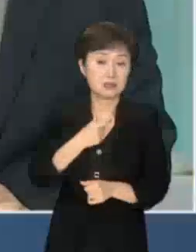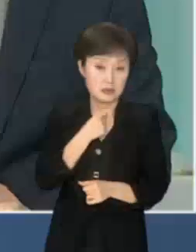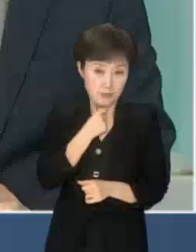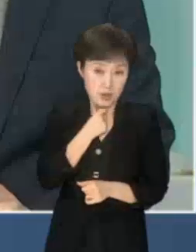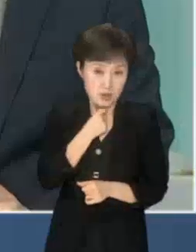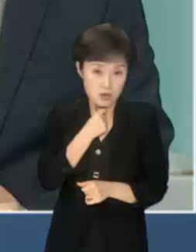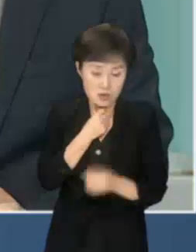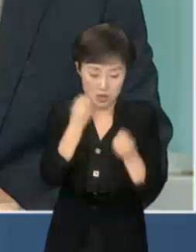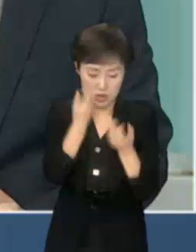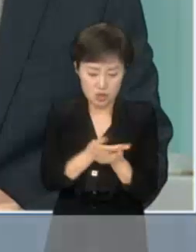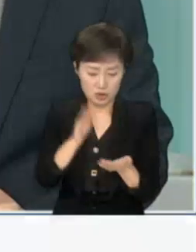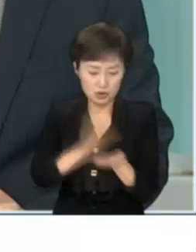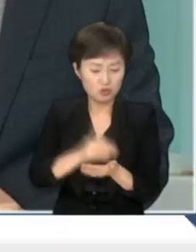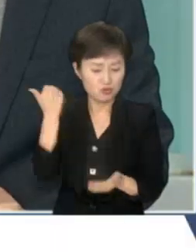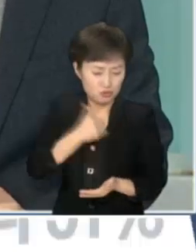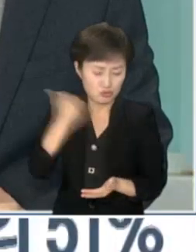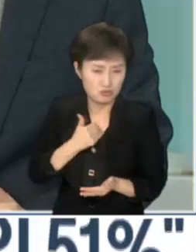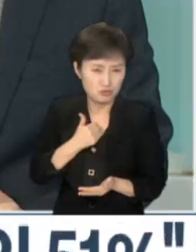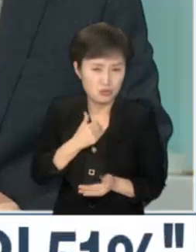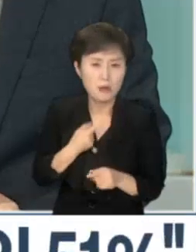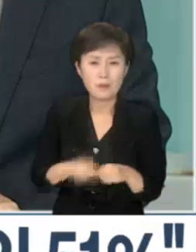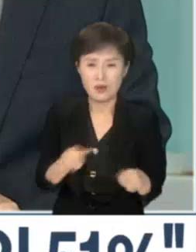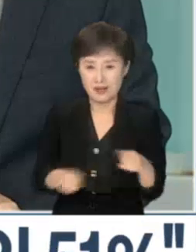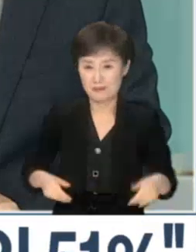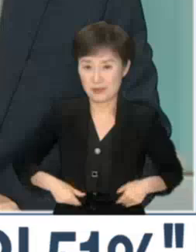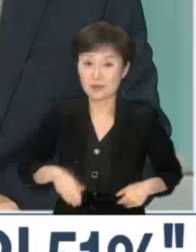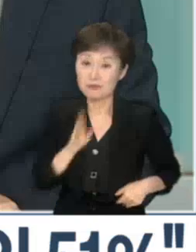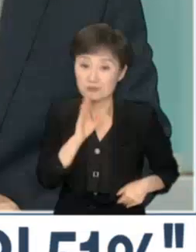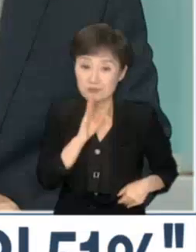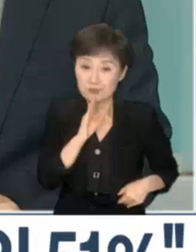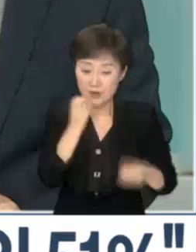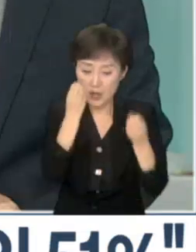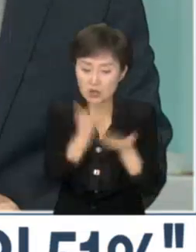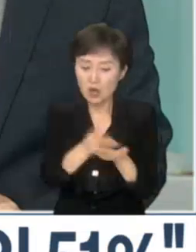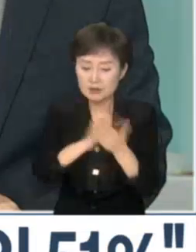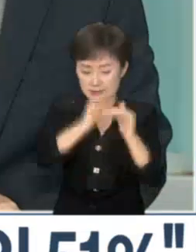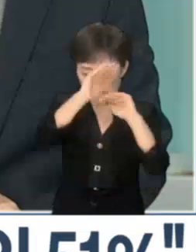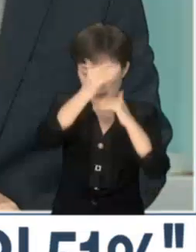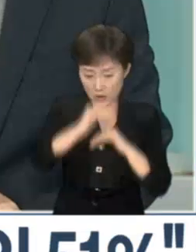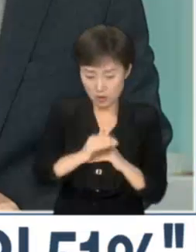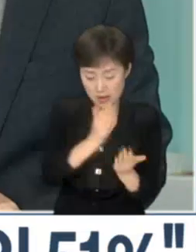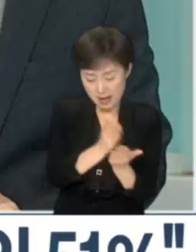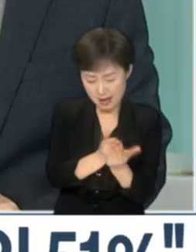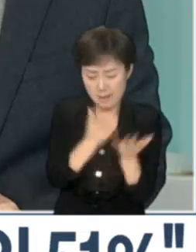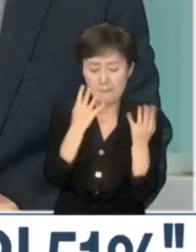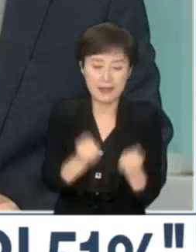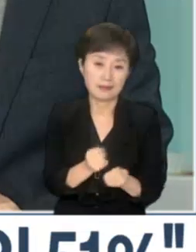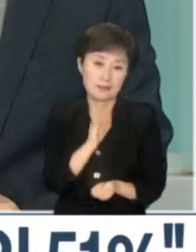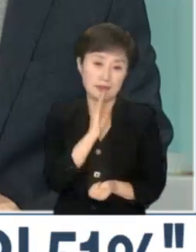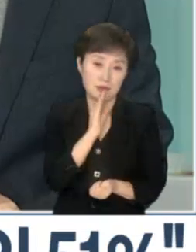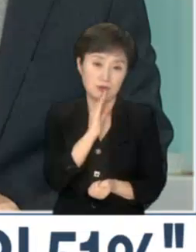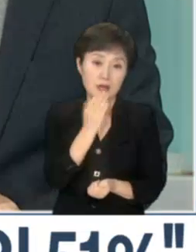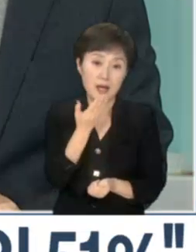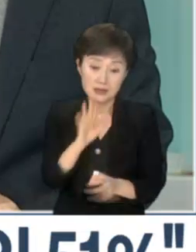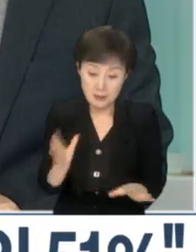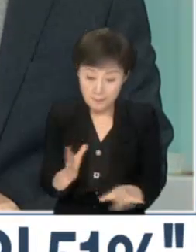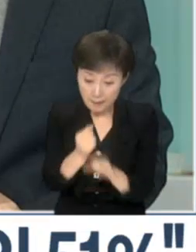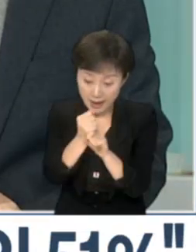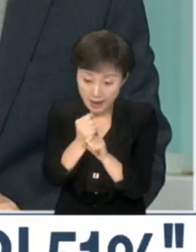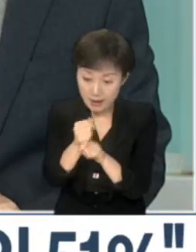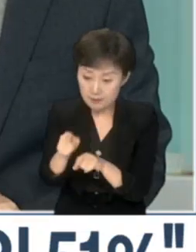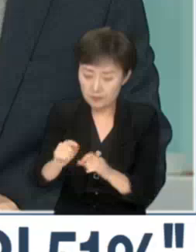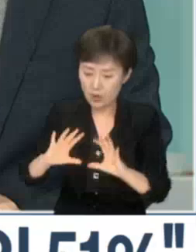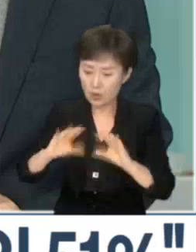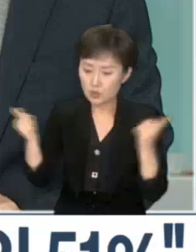많이 혁신했느냐를 국민들이 볼 것이고 그 혁신의 내용들은 뭐 다양하게 있을 수 있지만 결국은 기존에